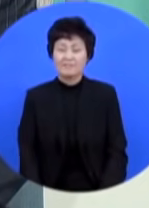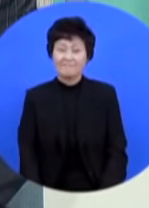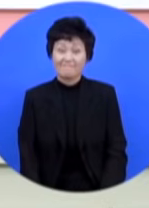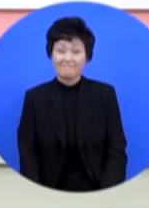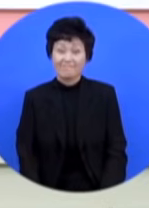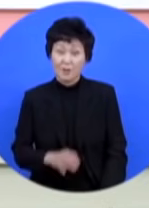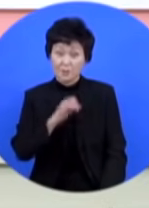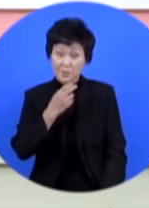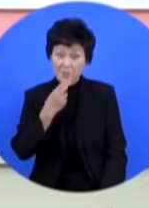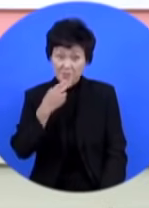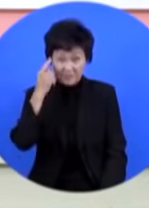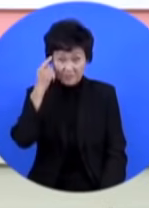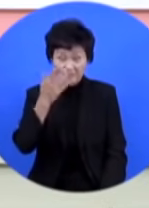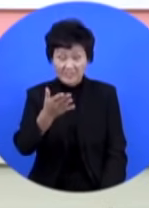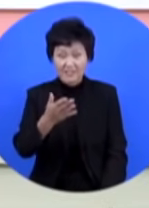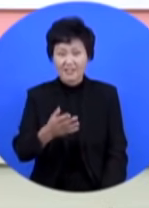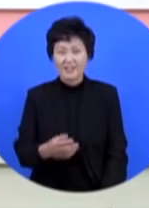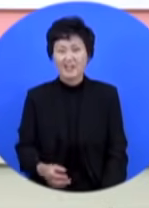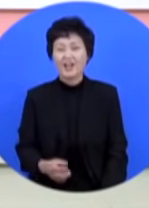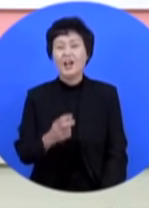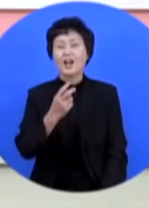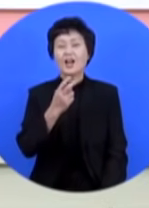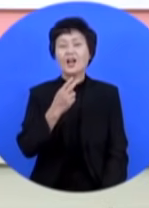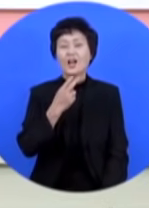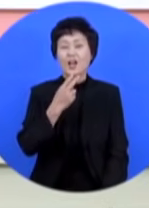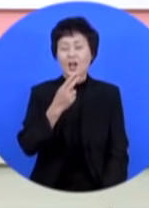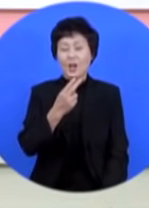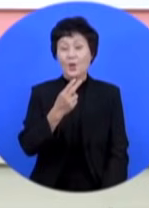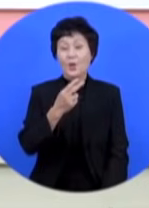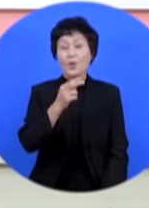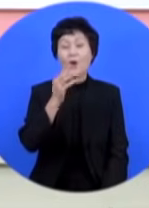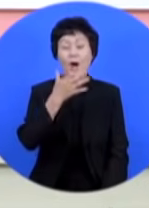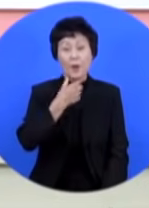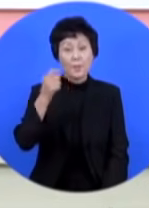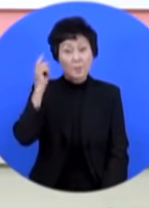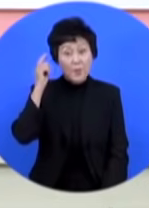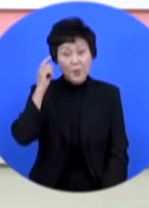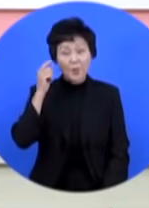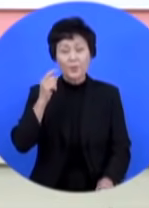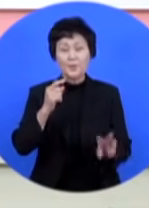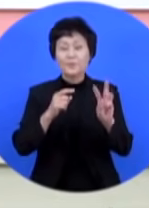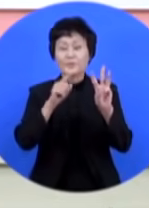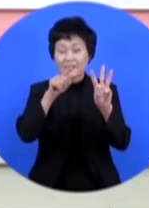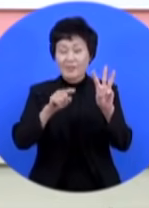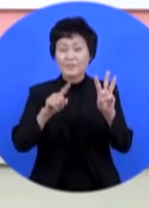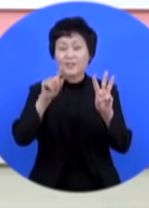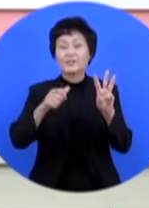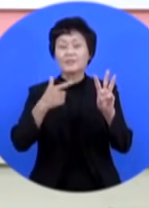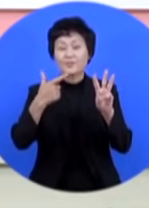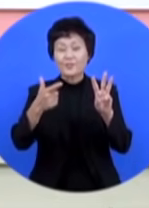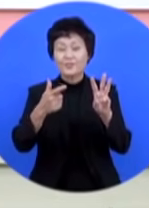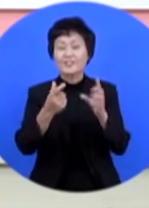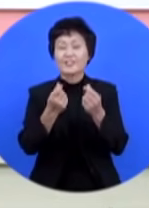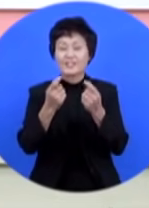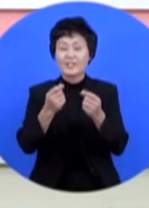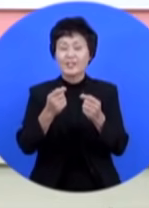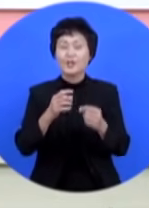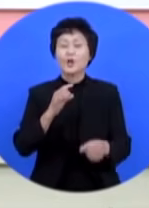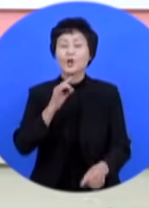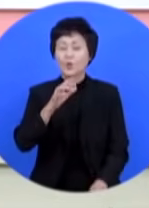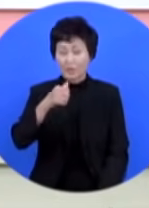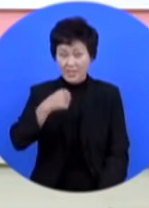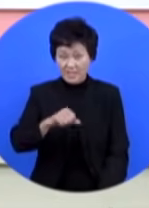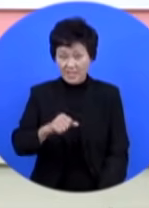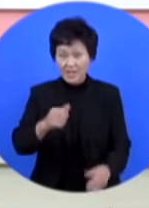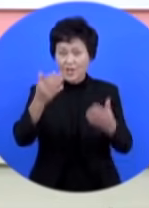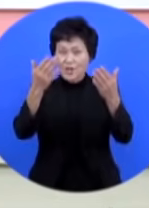3장 16절에 있는 것처럼 하나님께서 세상을 지름 사랑하사 독생자를 주셨다는 그 말씀의 의미를 제가 신앙생활하면서